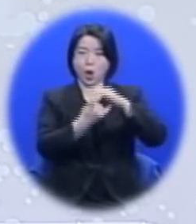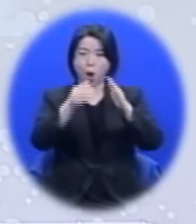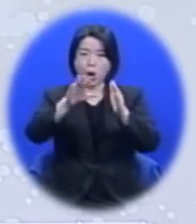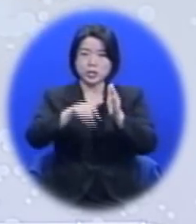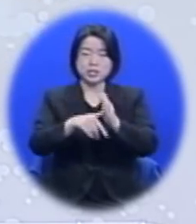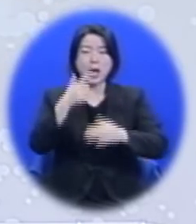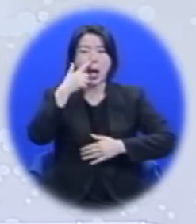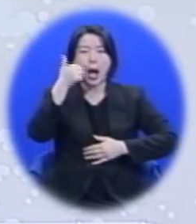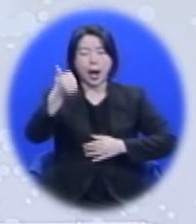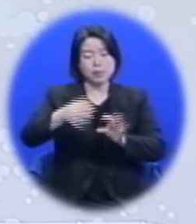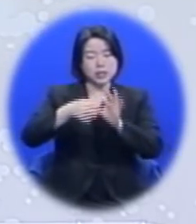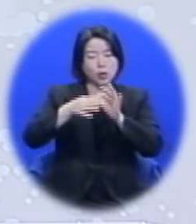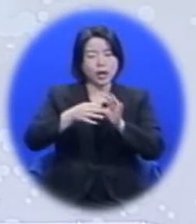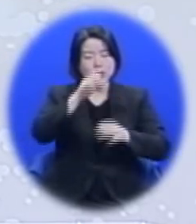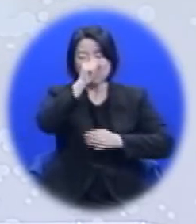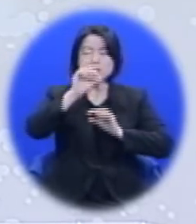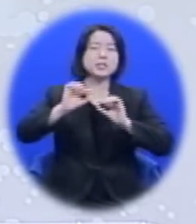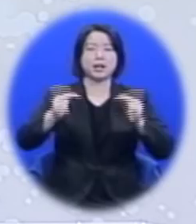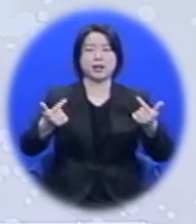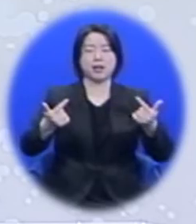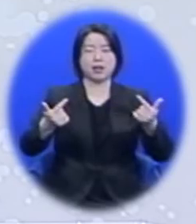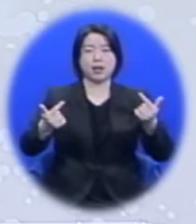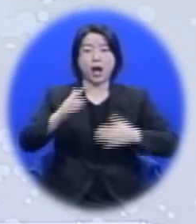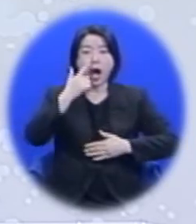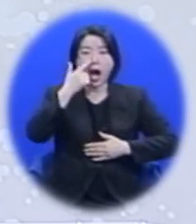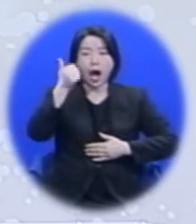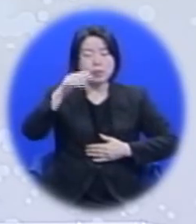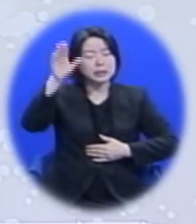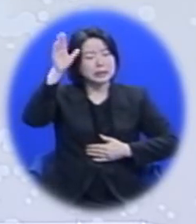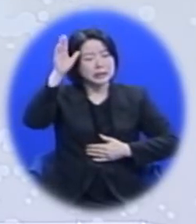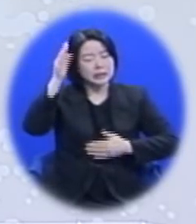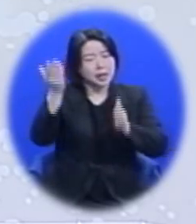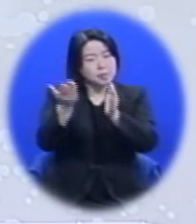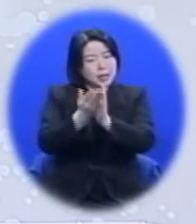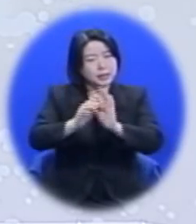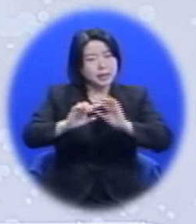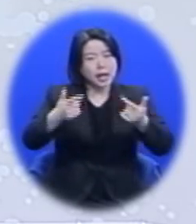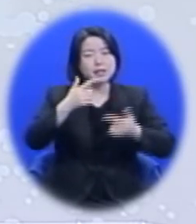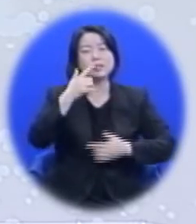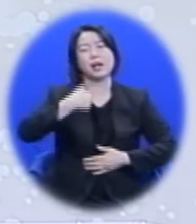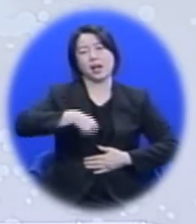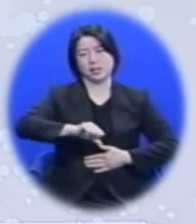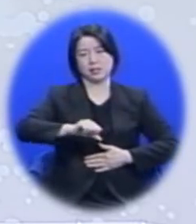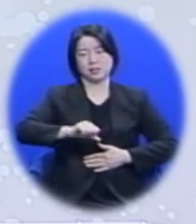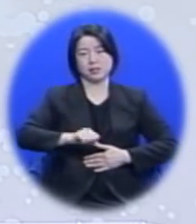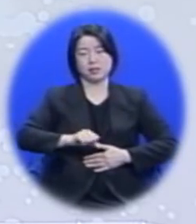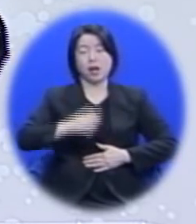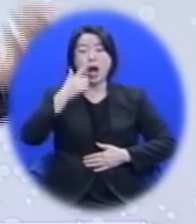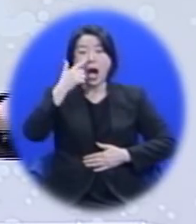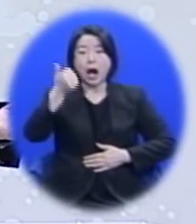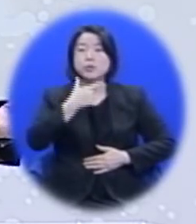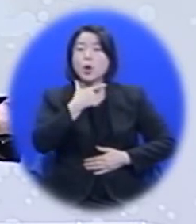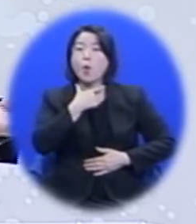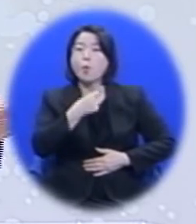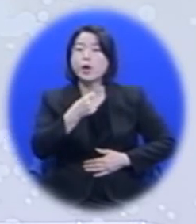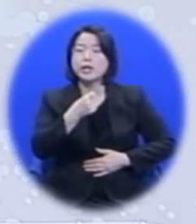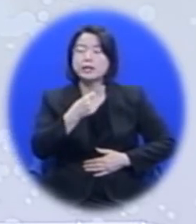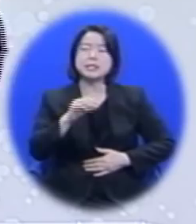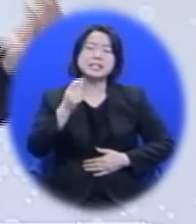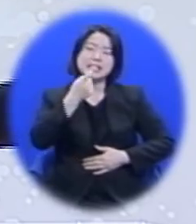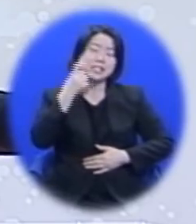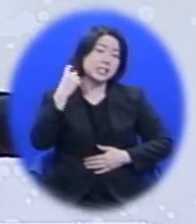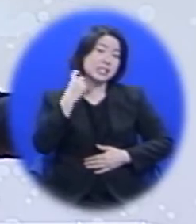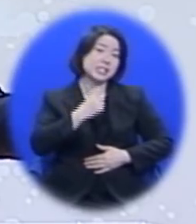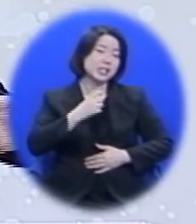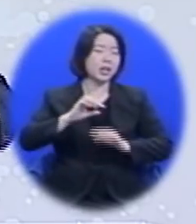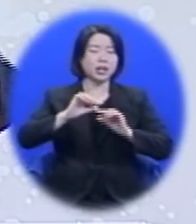아버지와의 관계가 안 좋았습니다. 아버지의 기대에 부응하지 못하는 아들이었어요. 아버지가 원했던 신부가 되지도 못했고